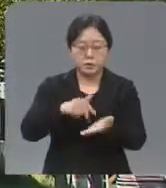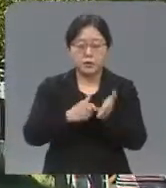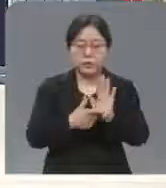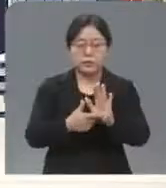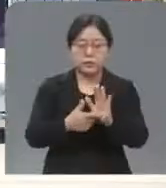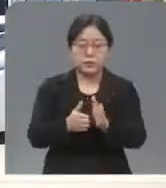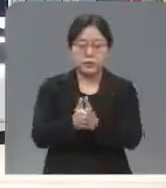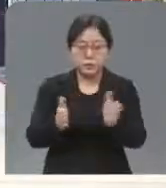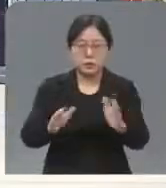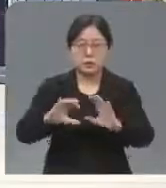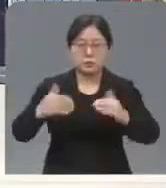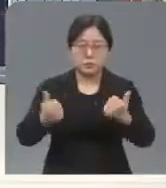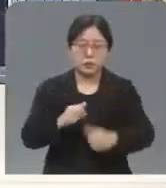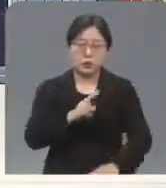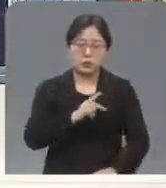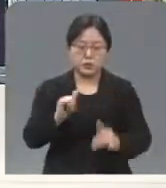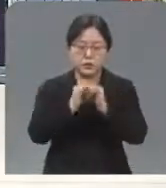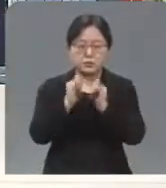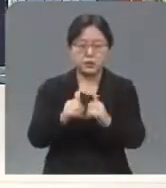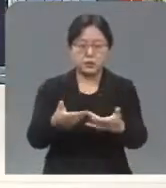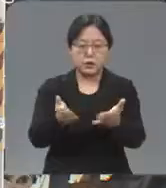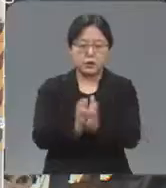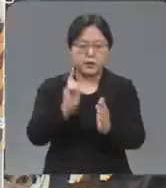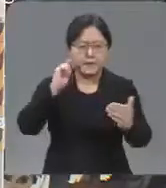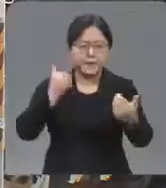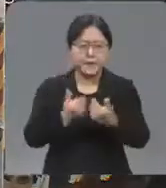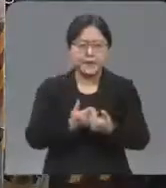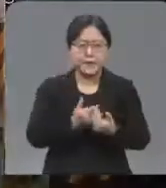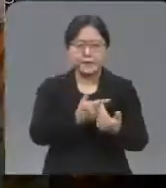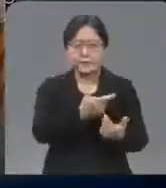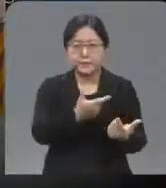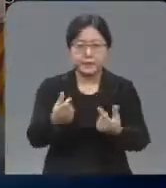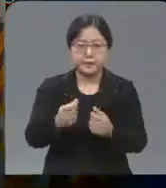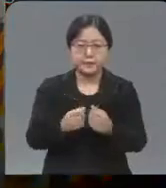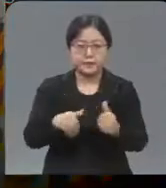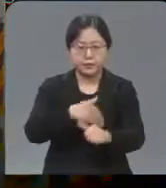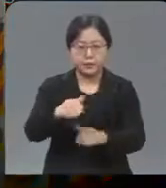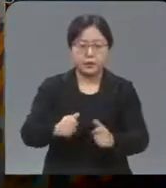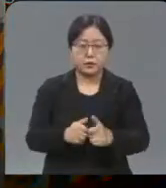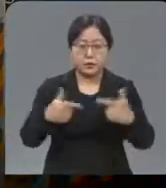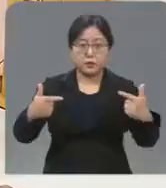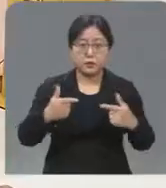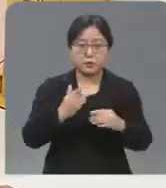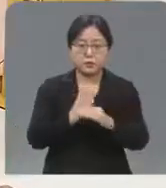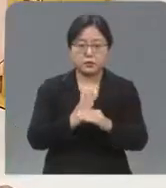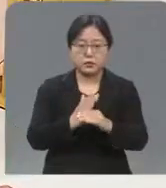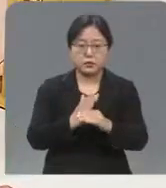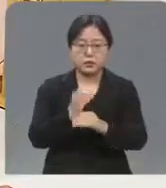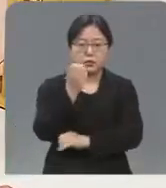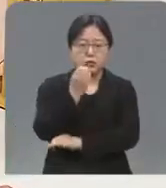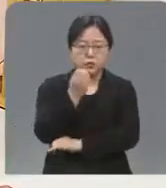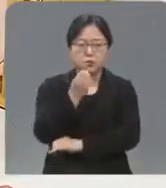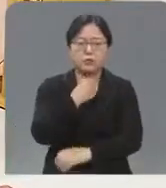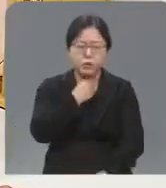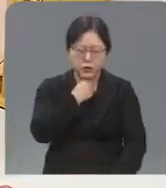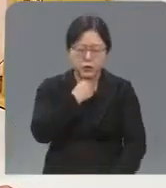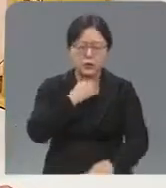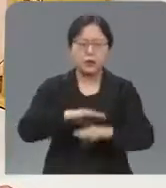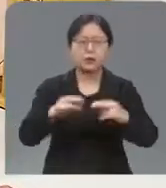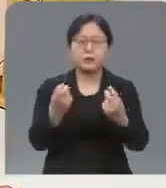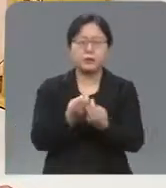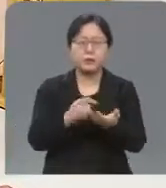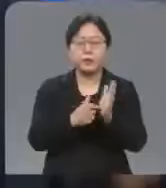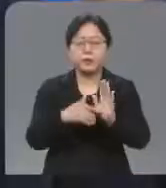시작으로 국회의원과 사회단체들로 반발이 이어지며 사태가 커지고 있습니다. 원하던 해법이 나오지 않아서기도